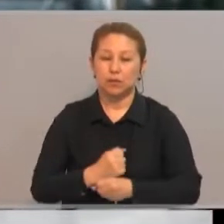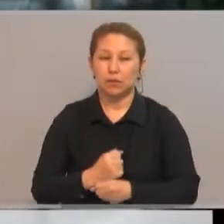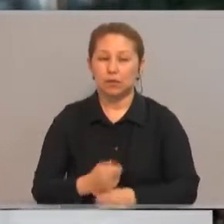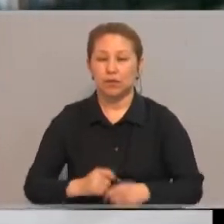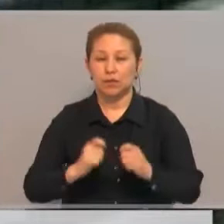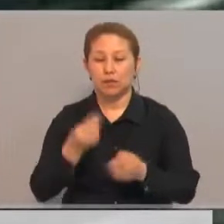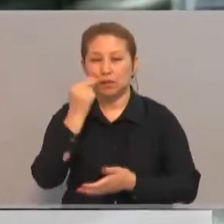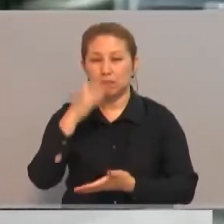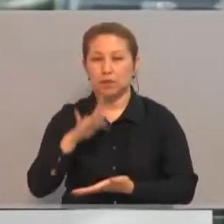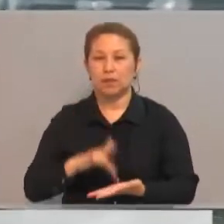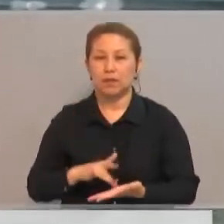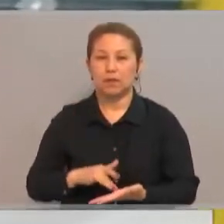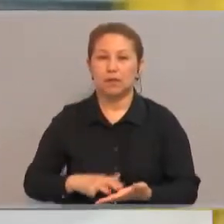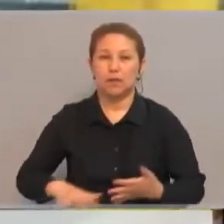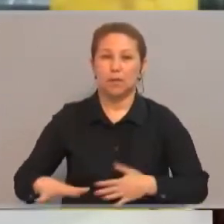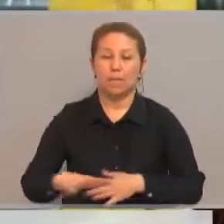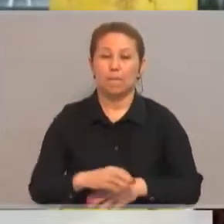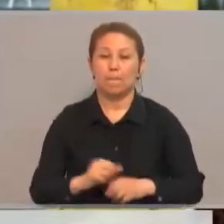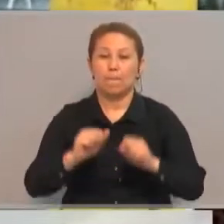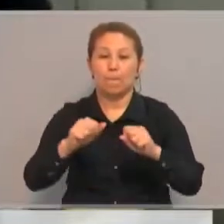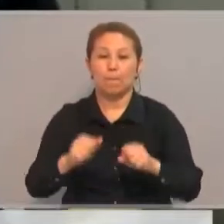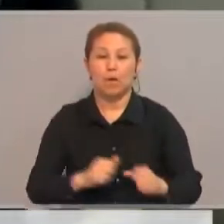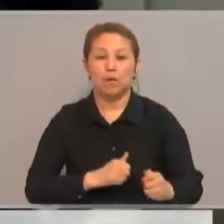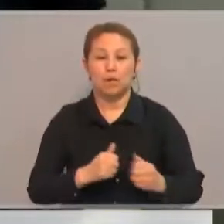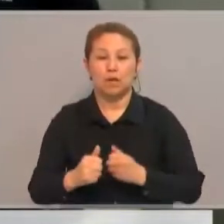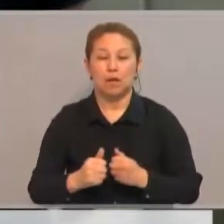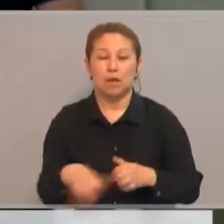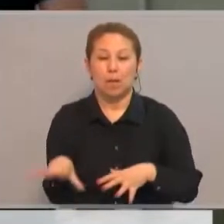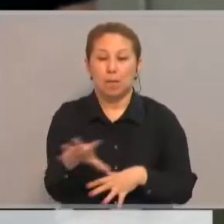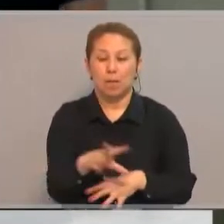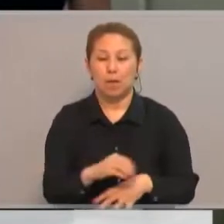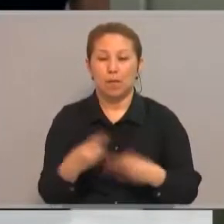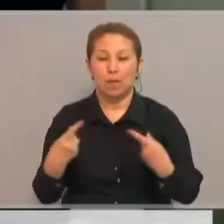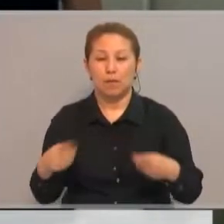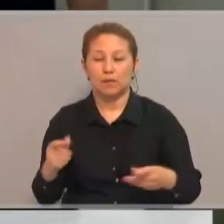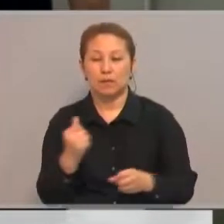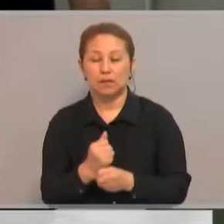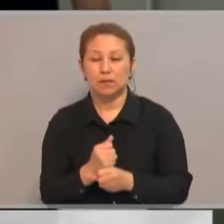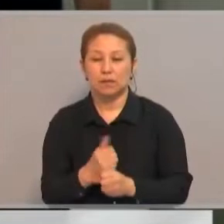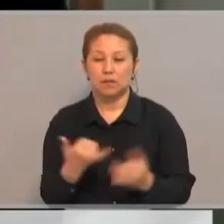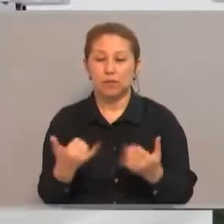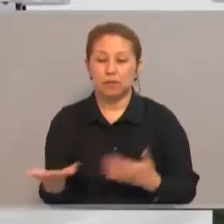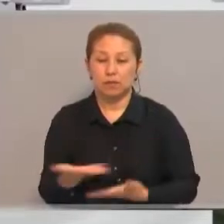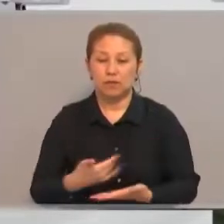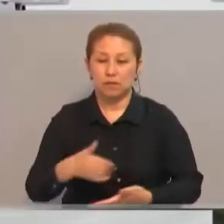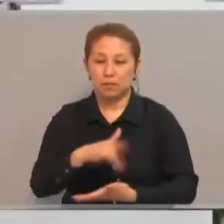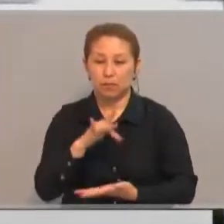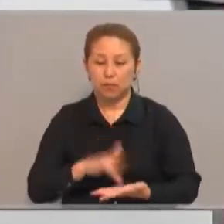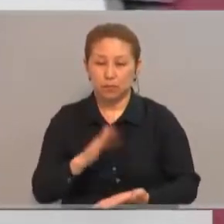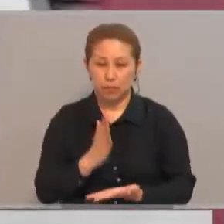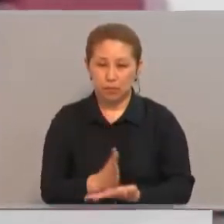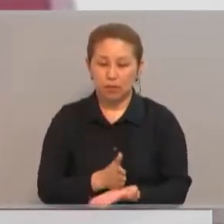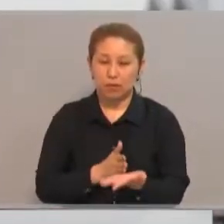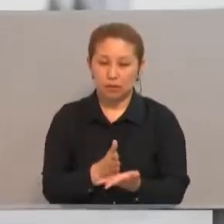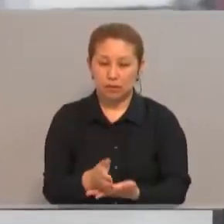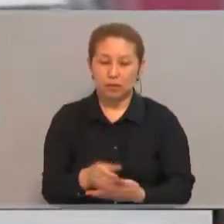в Шымкенте отечественная продукция может конкурировать с любыми зарубежными изделиями. В нашем городе производится все, что